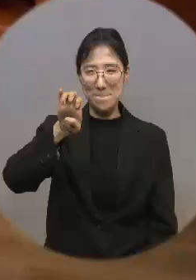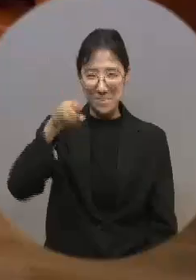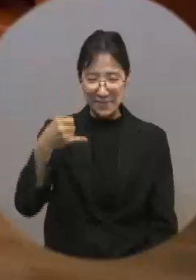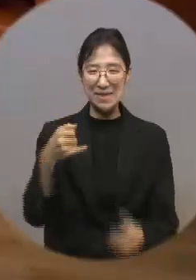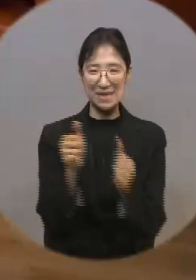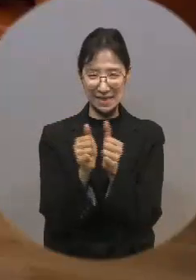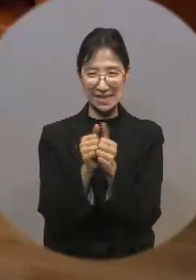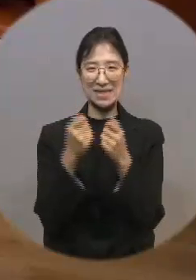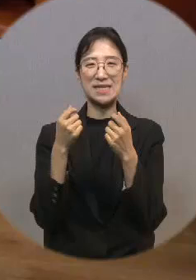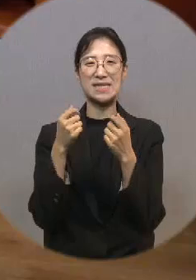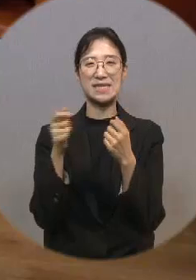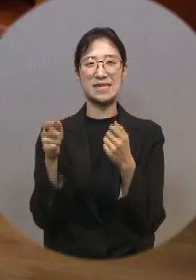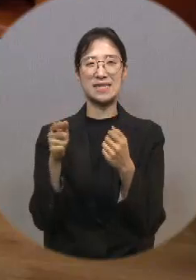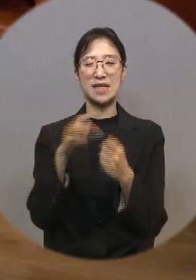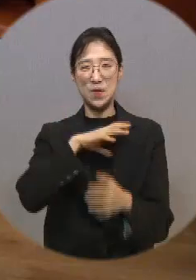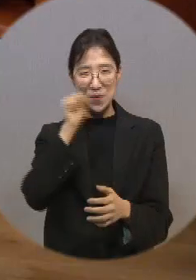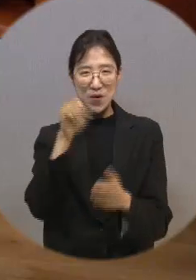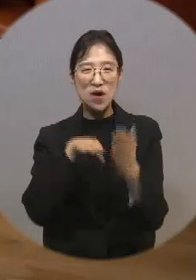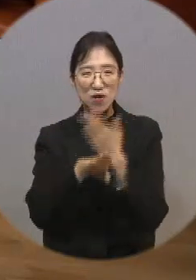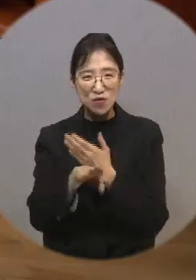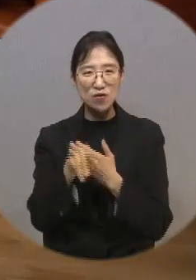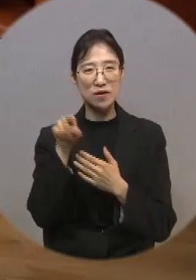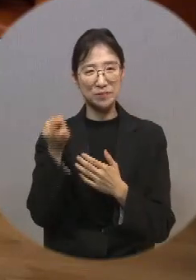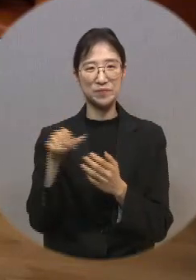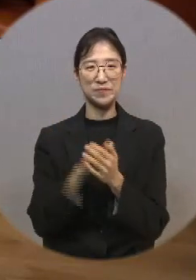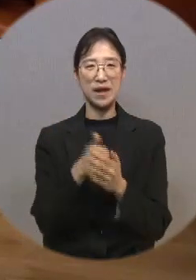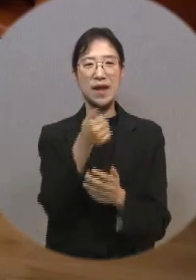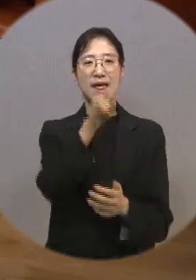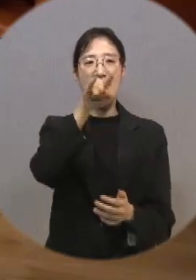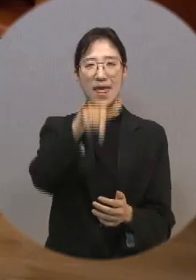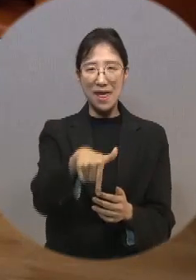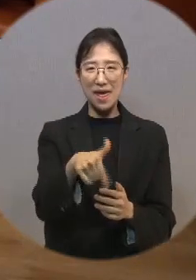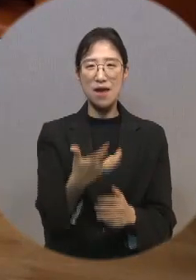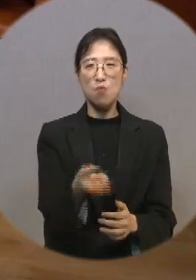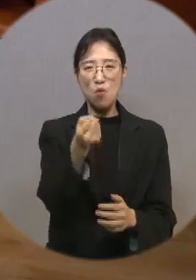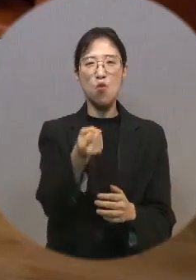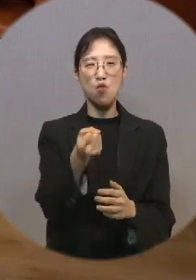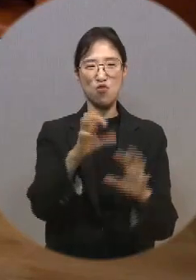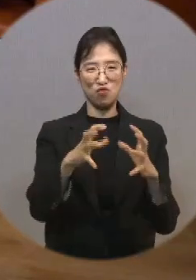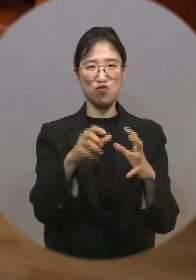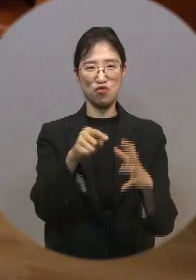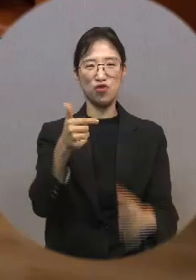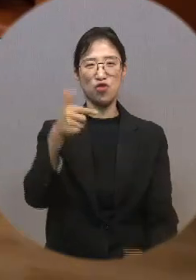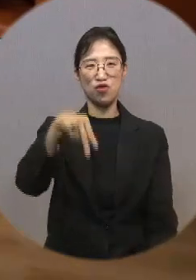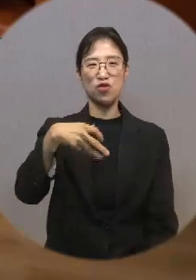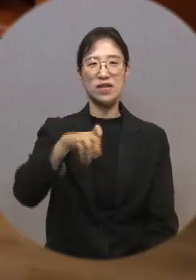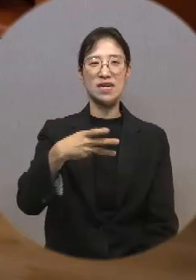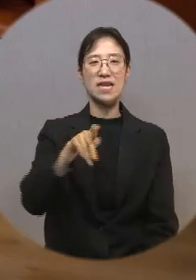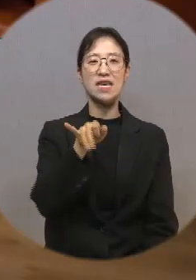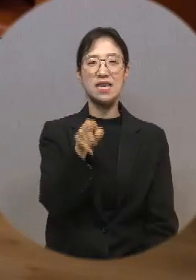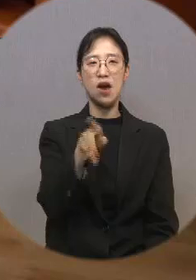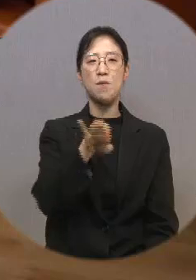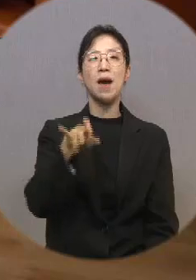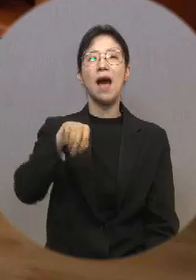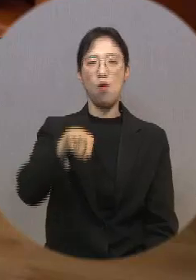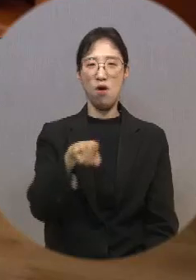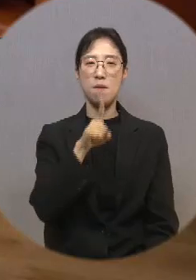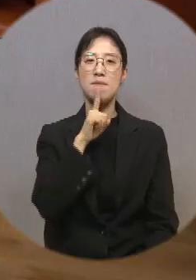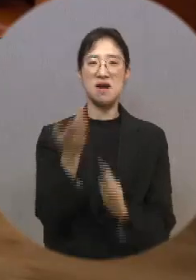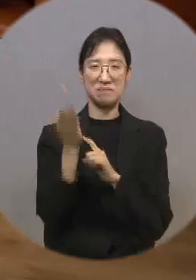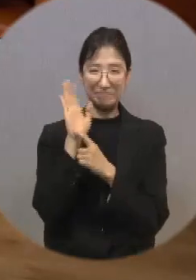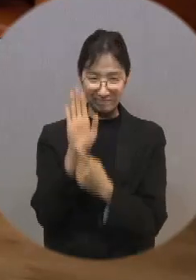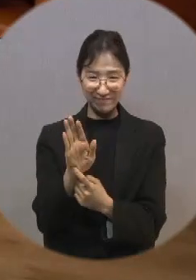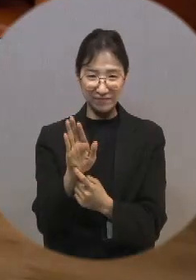것들이 쏠리고 있는데 트럼프 대통령이 그거를 이제 핵 보유국이라고 그냥 뉴클리어 파워라고 네, 이제 네. 언급을 했잖아요. 이거를